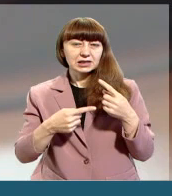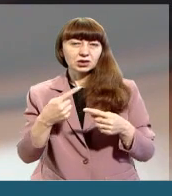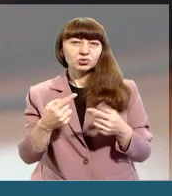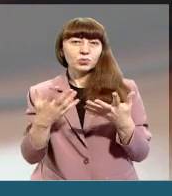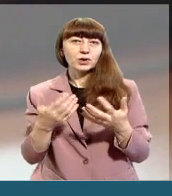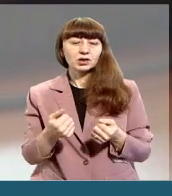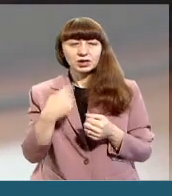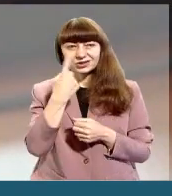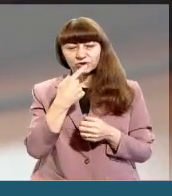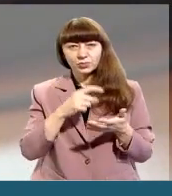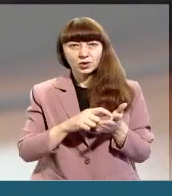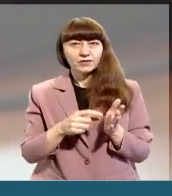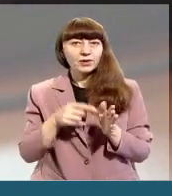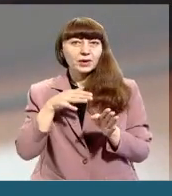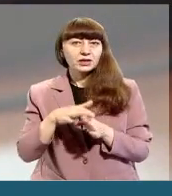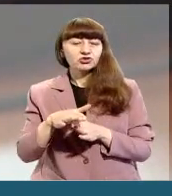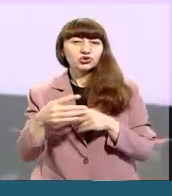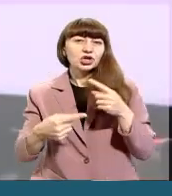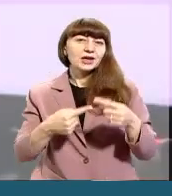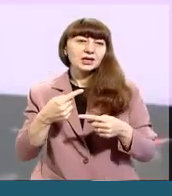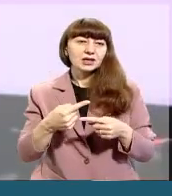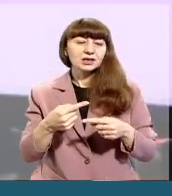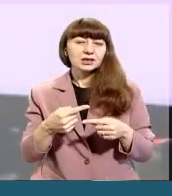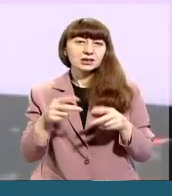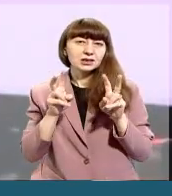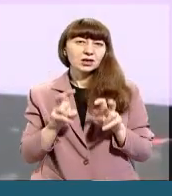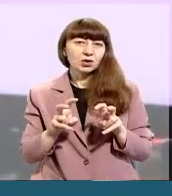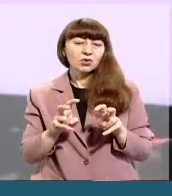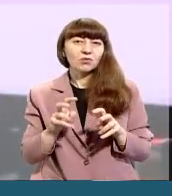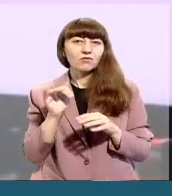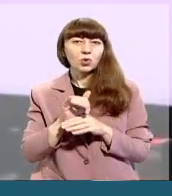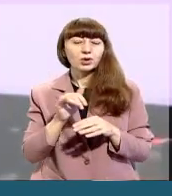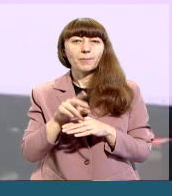клиента к личному кабинету осуществляется путем генерации